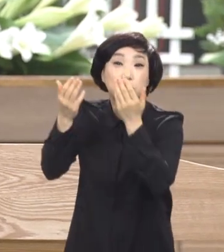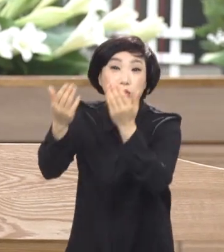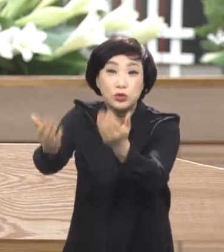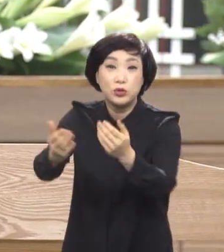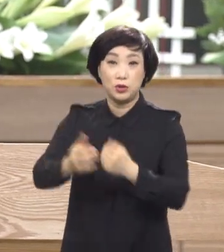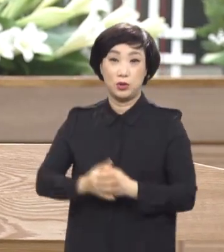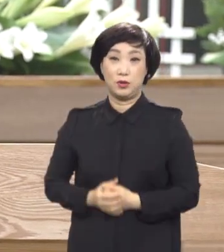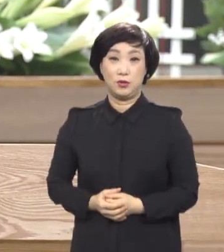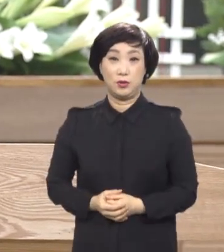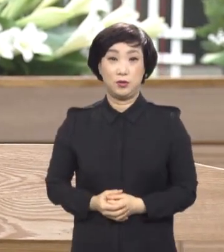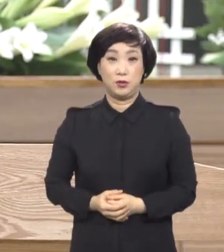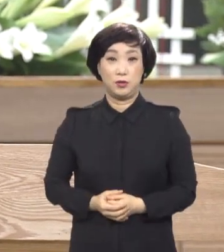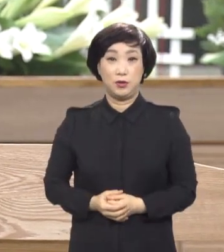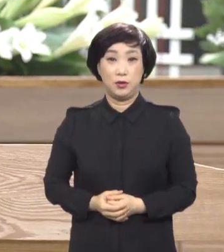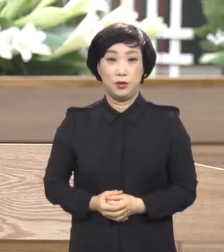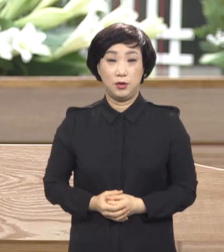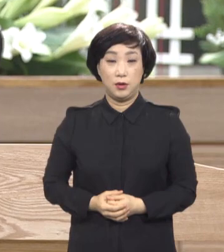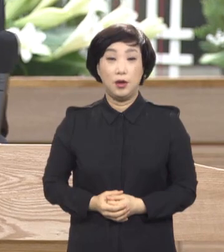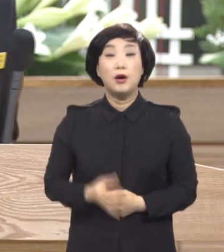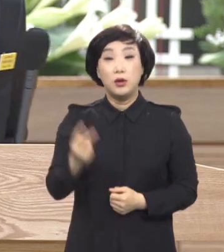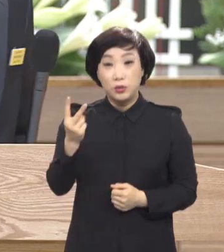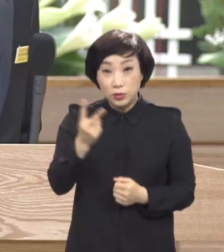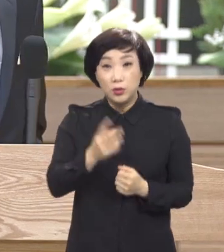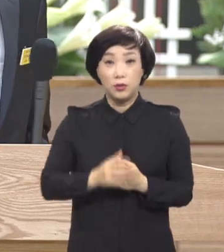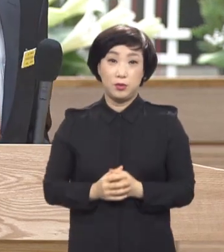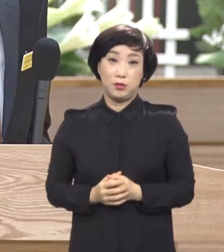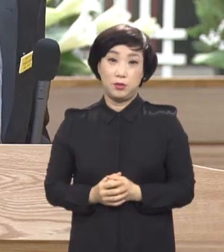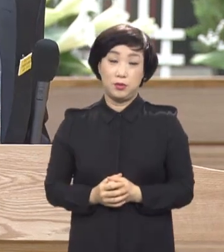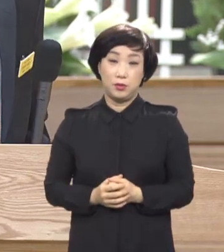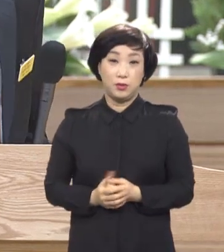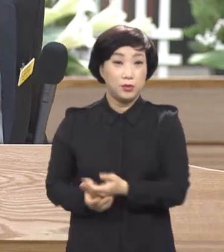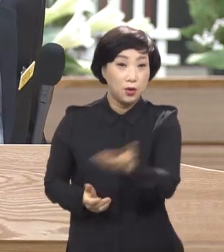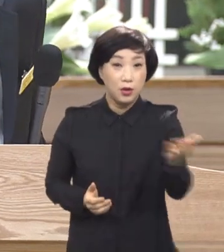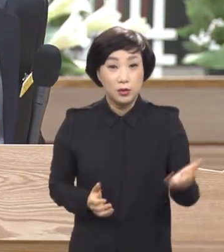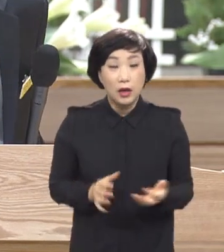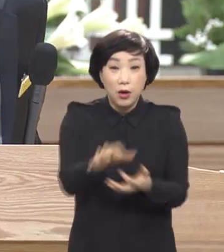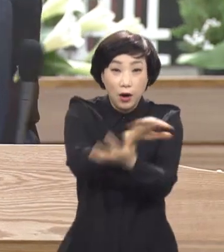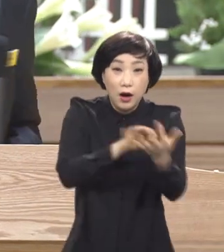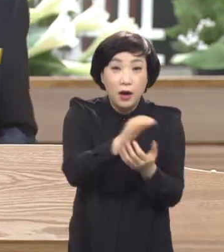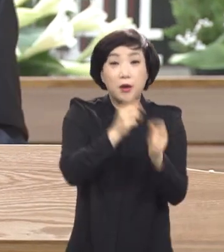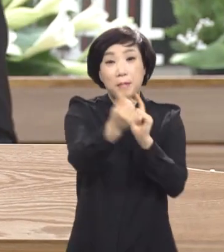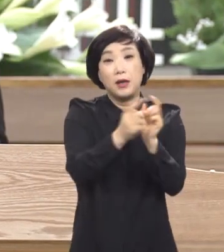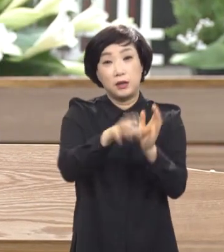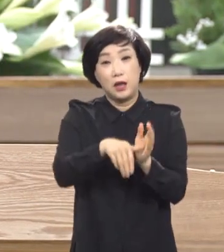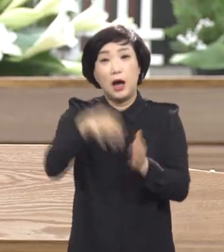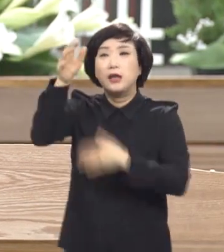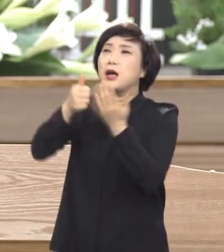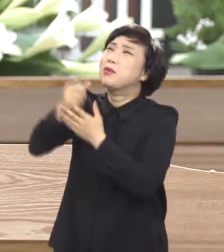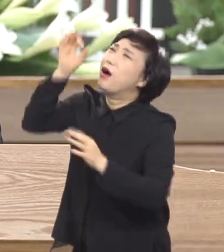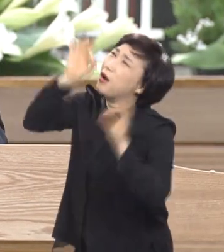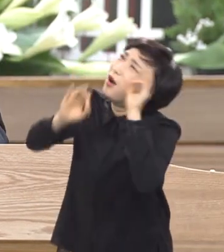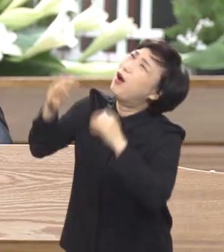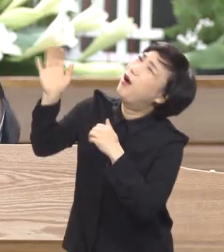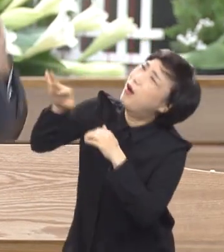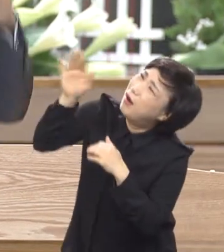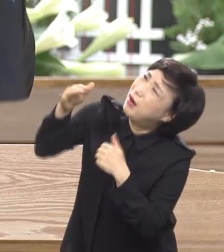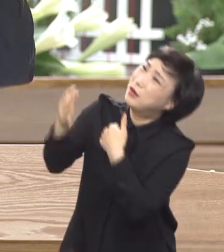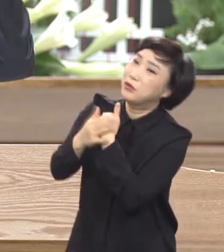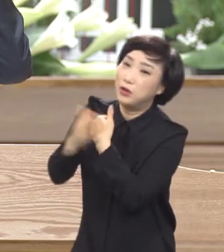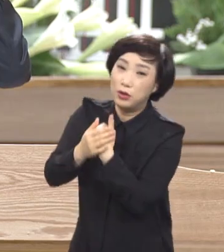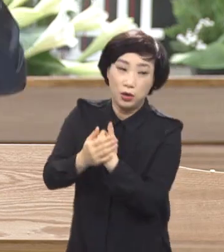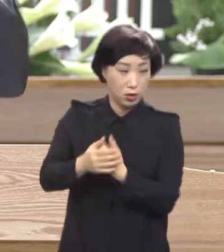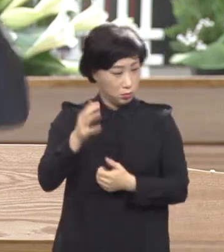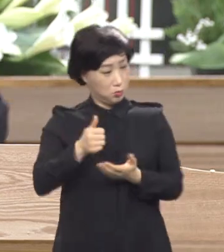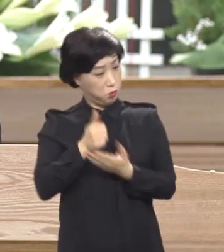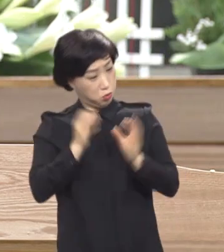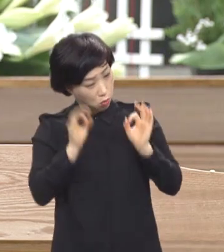드려라 그리고 내게 환란을 만나거든 나를 불러 내가 너를